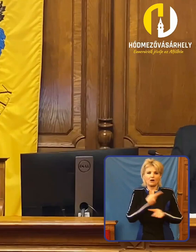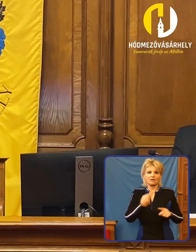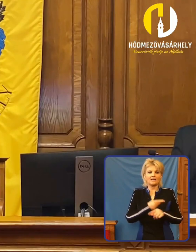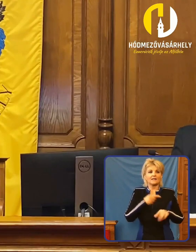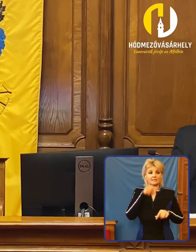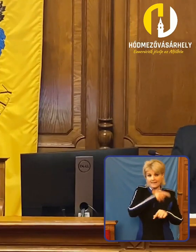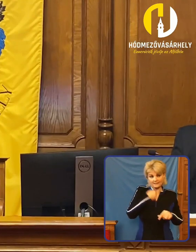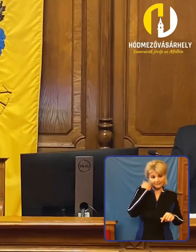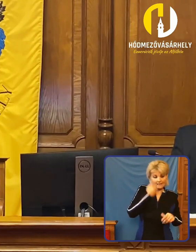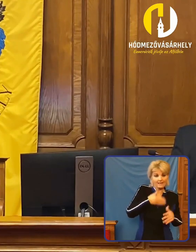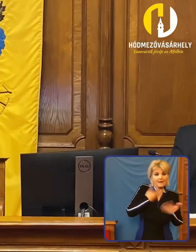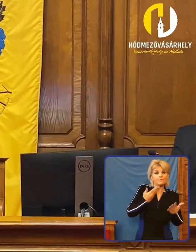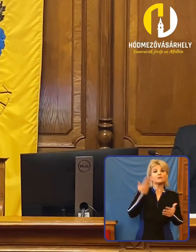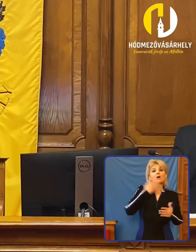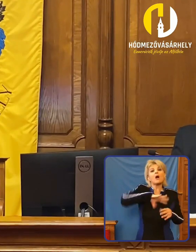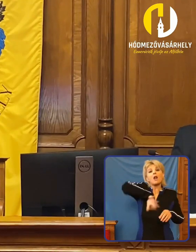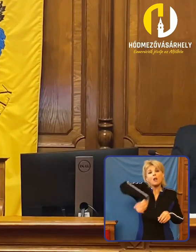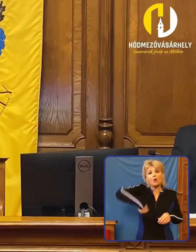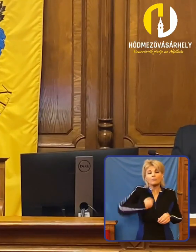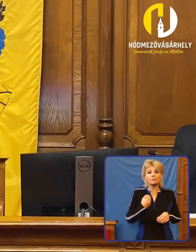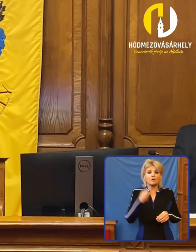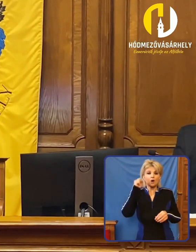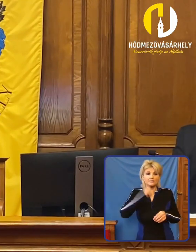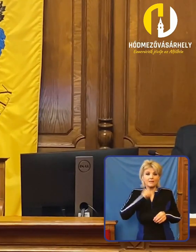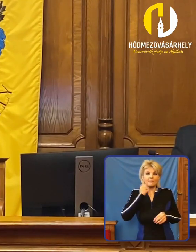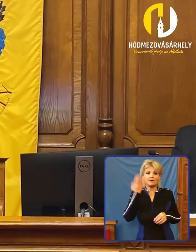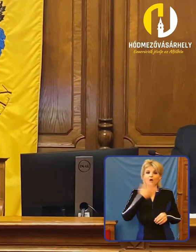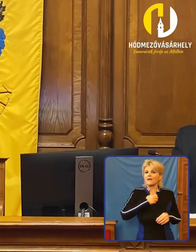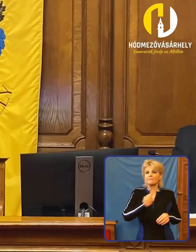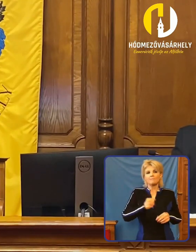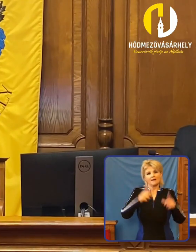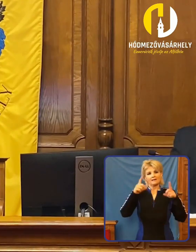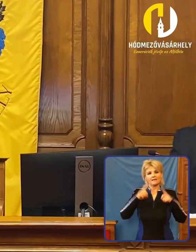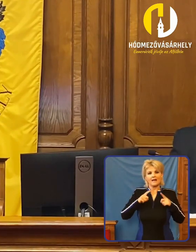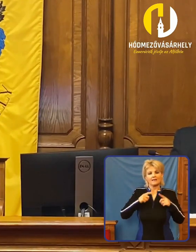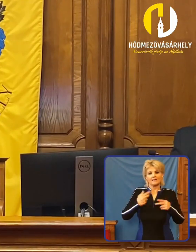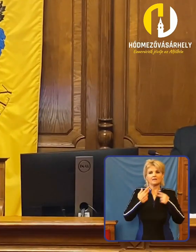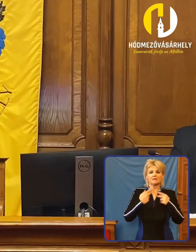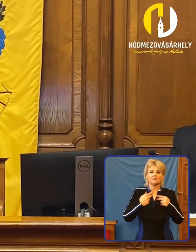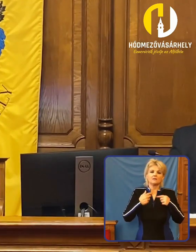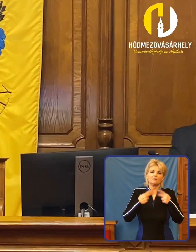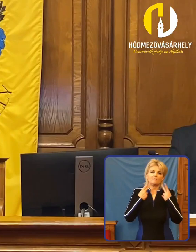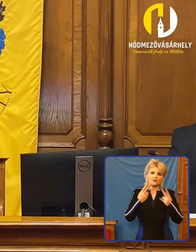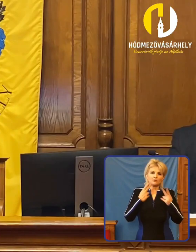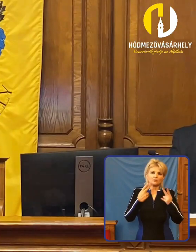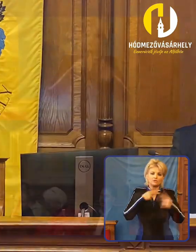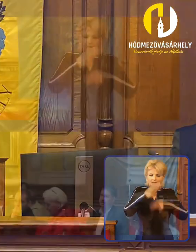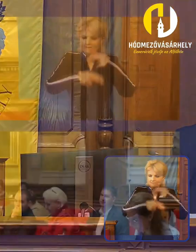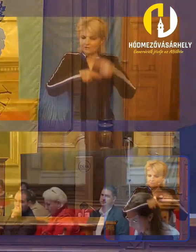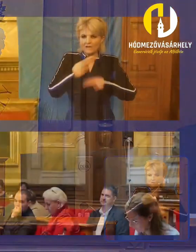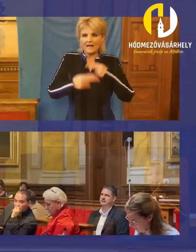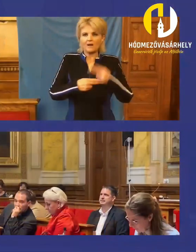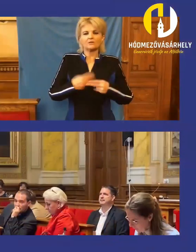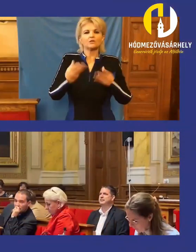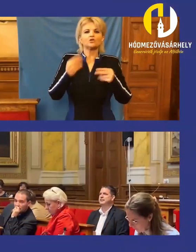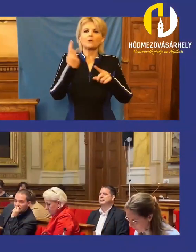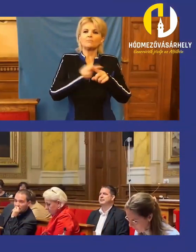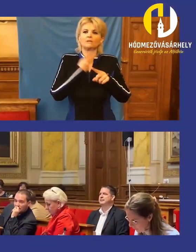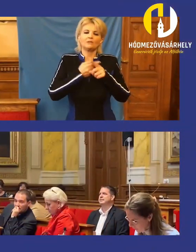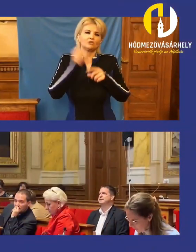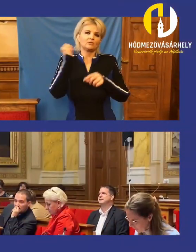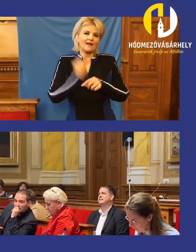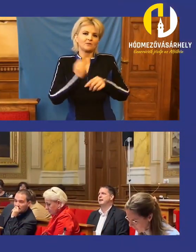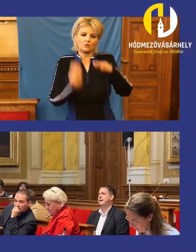szégyennek, vagy azt is, ha valaki lop, tolvajga az ember, ha nem mert kiállni egy vagyonosodási vizsgálat elé. Igen, nagyon sok politikust